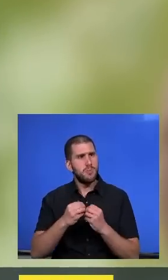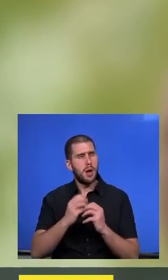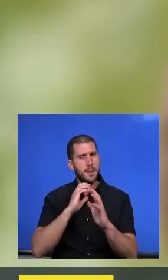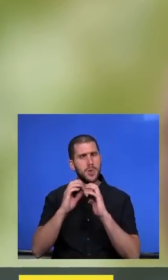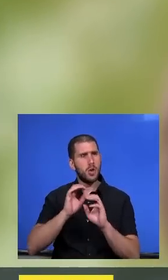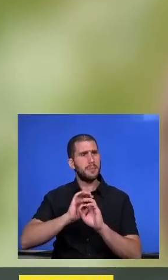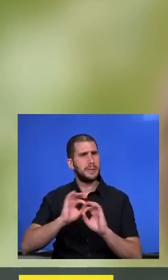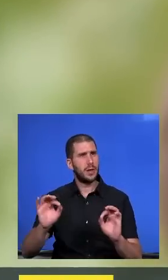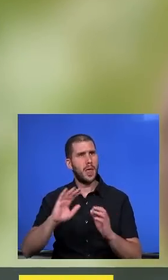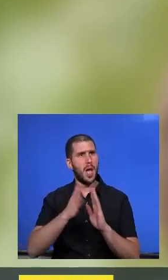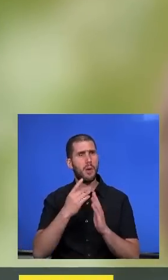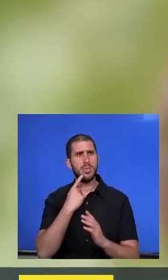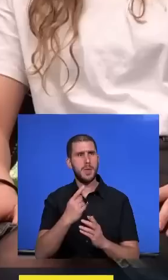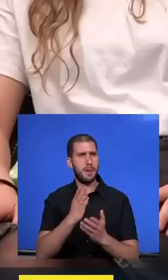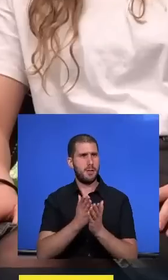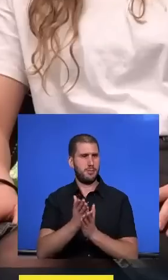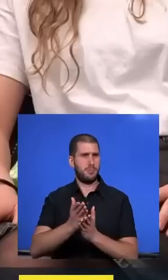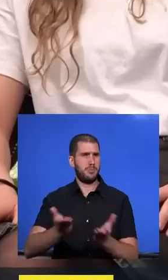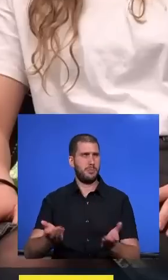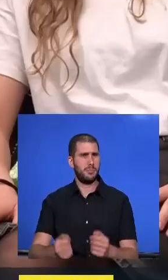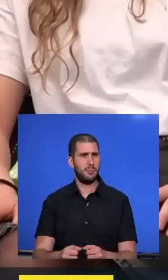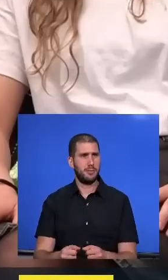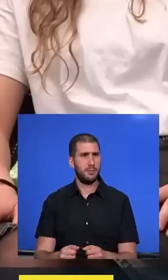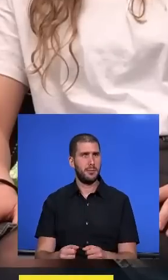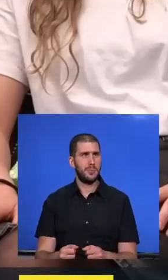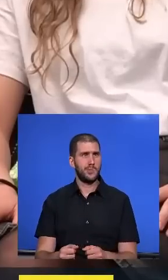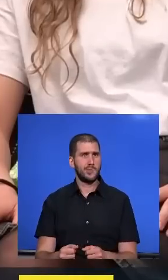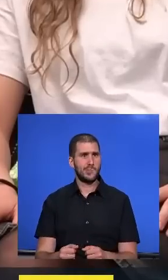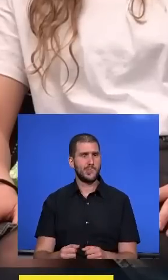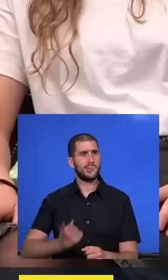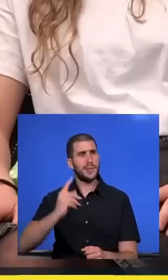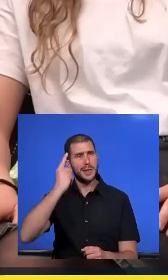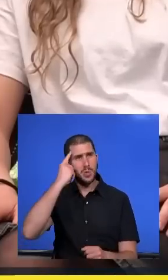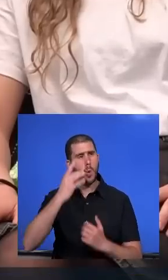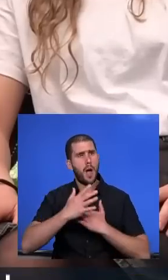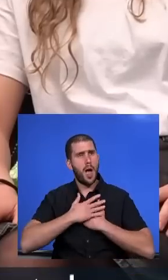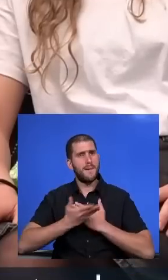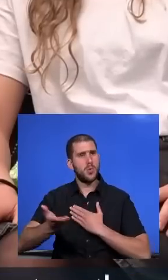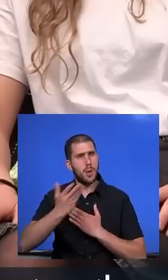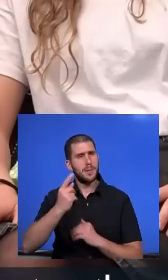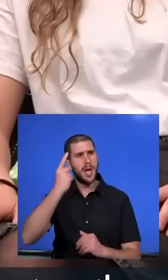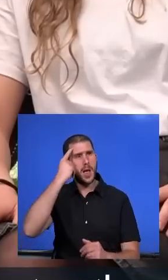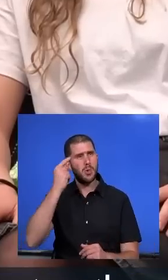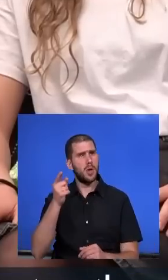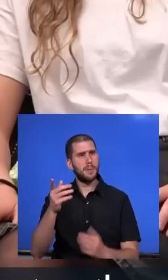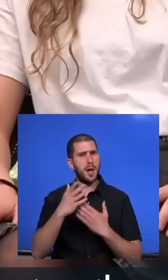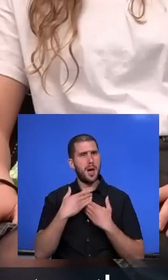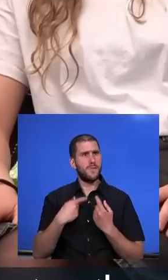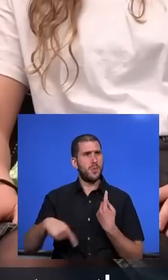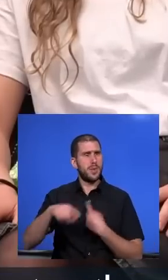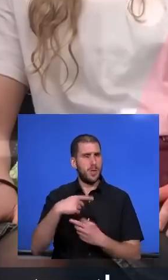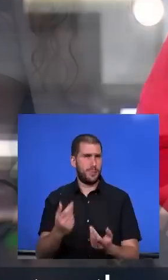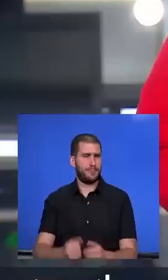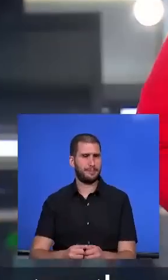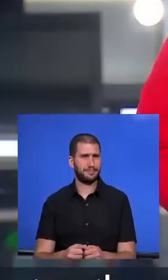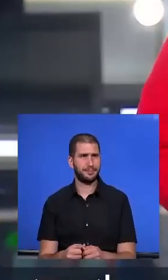communicated with everyone in the family. There was nothing that was left unsaid. They knew that we loved them. We knew that they loved us.